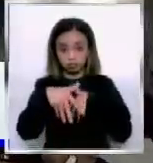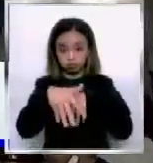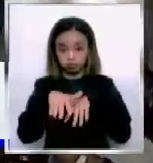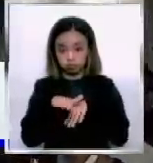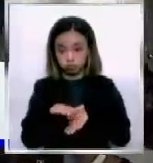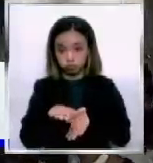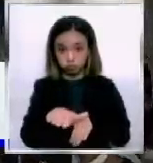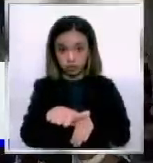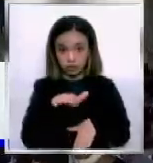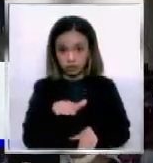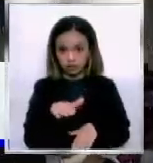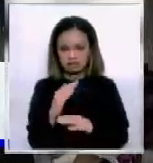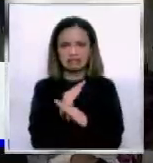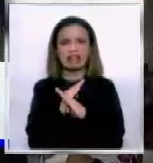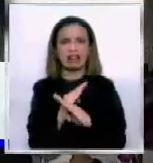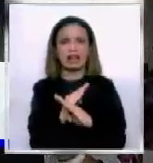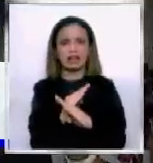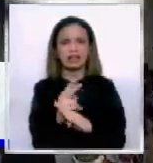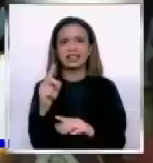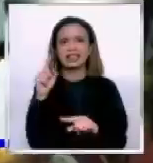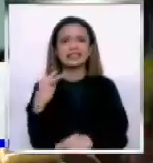ang Nazareno po ay hindi makatawid.